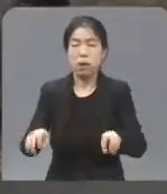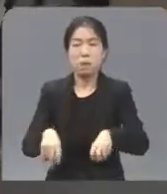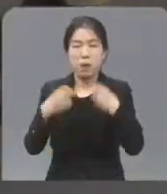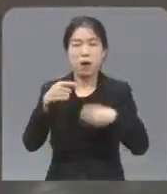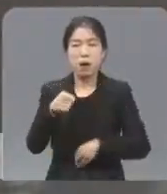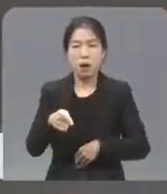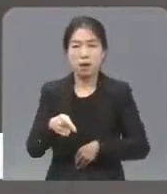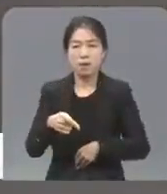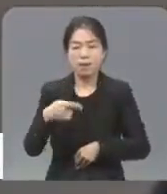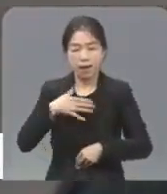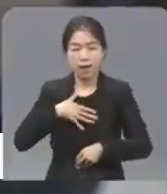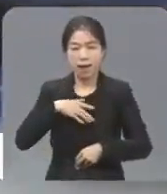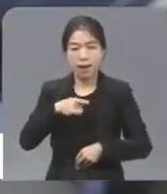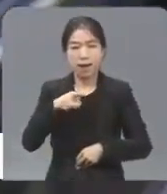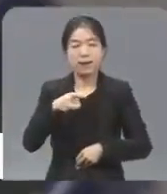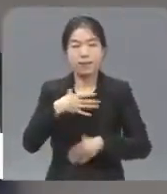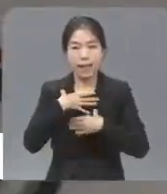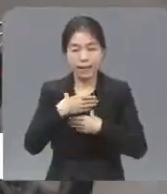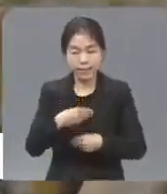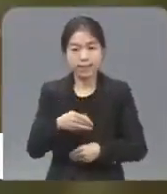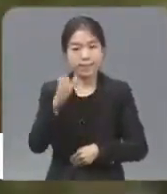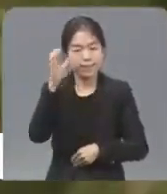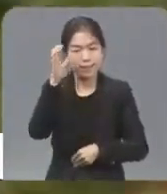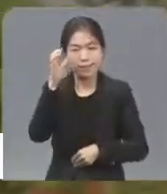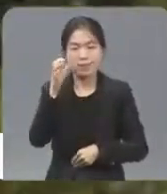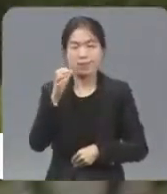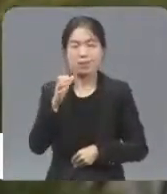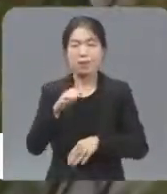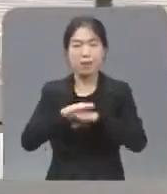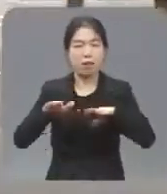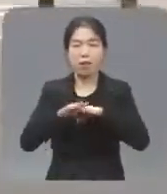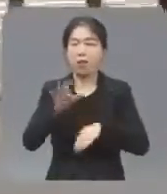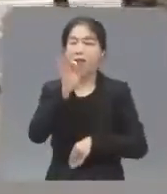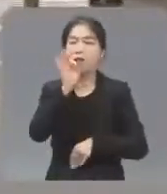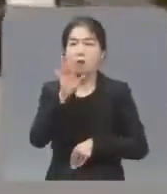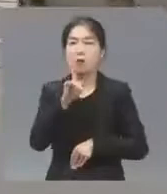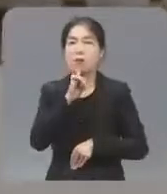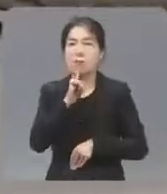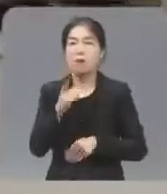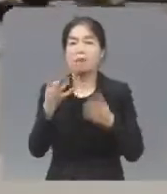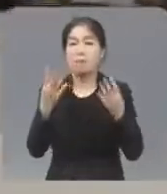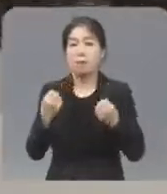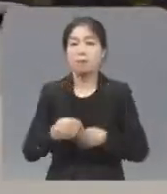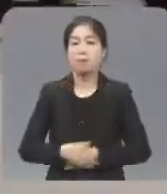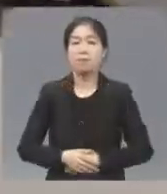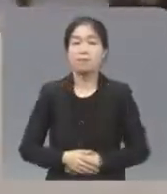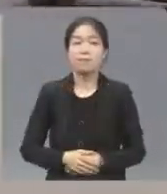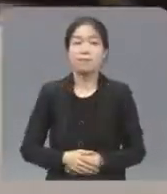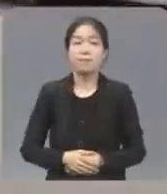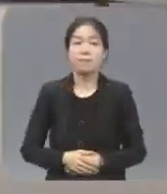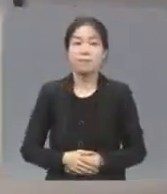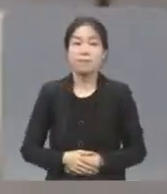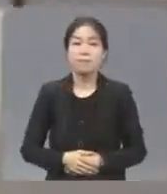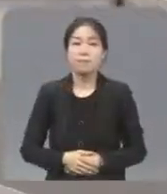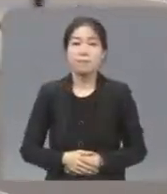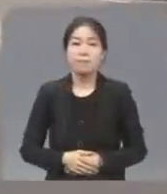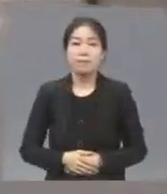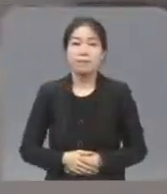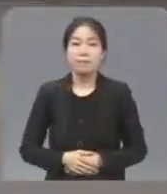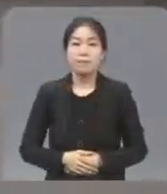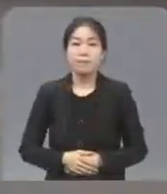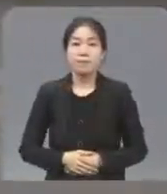기서 스스로 안전 운전 하기 바라는 기대만 룬 문제를 풀지 못할 거라 목소리가 설득력을 얻고 있습니다 tbs